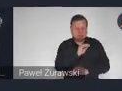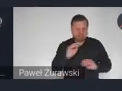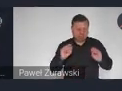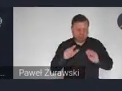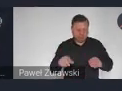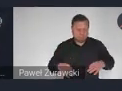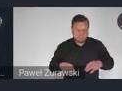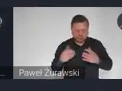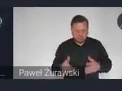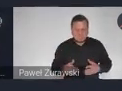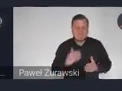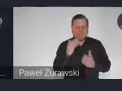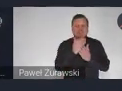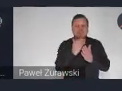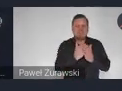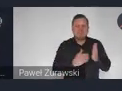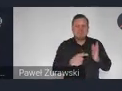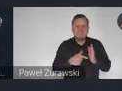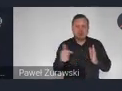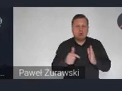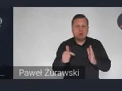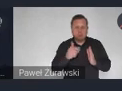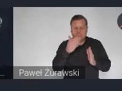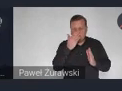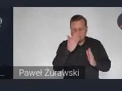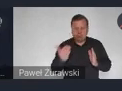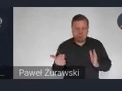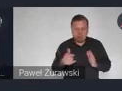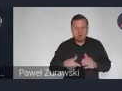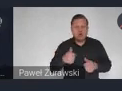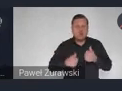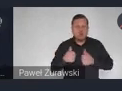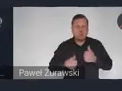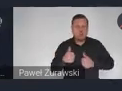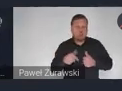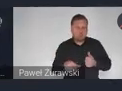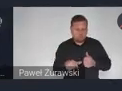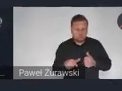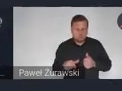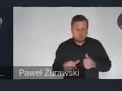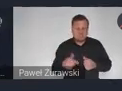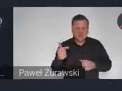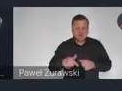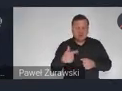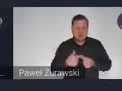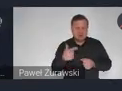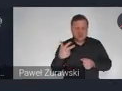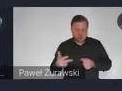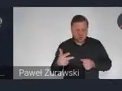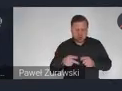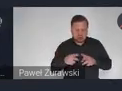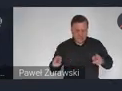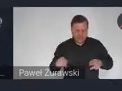jakie zasady będą obowiązywały właśnie w tym konkursie w edycji 2023